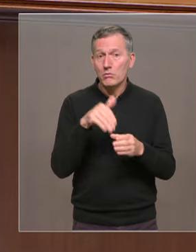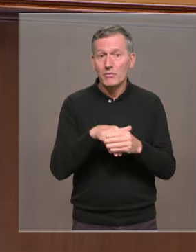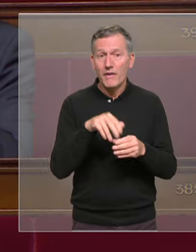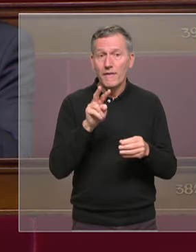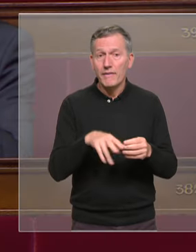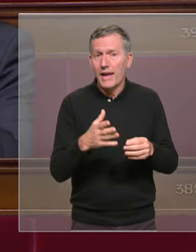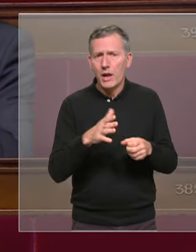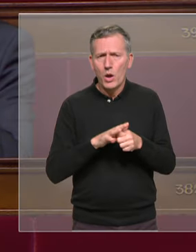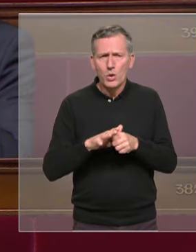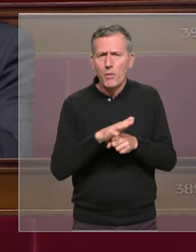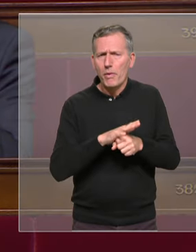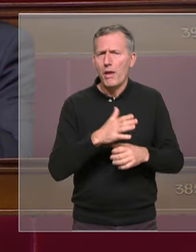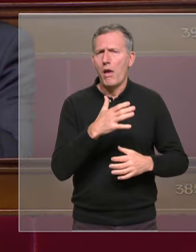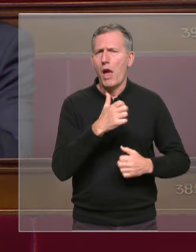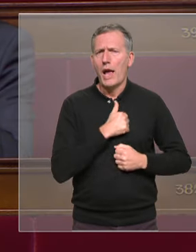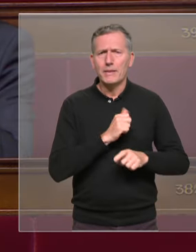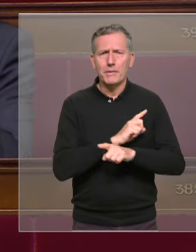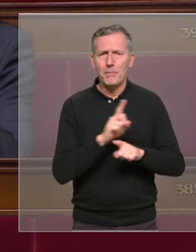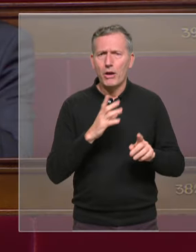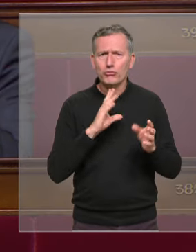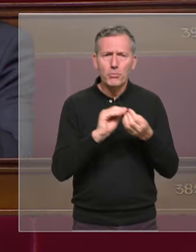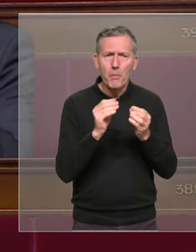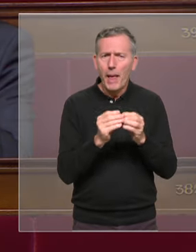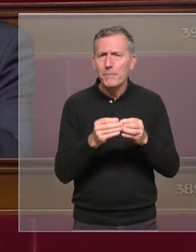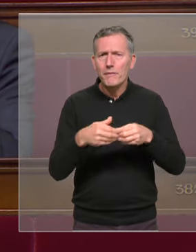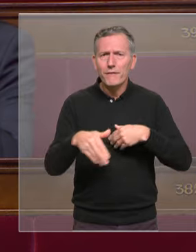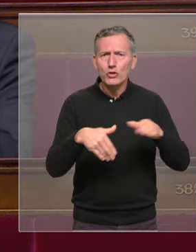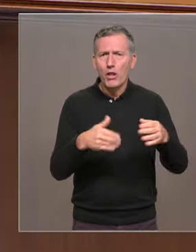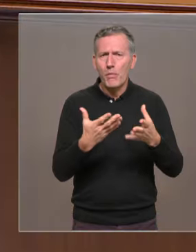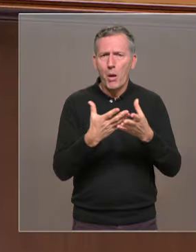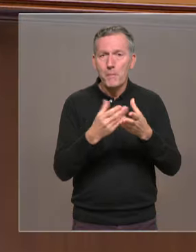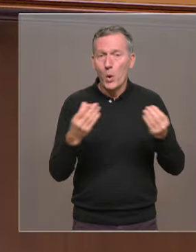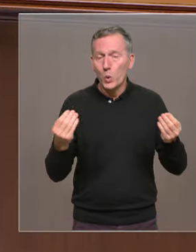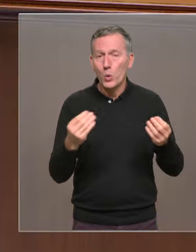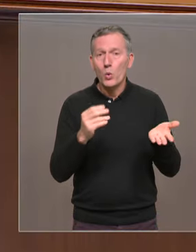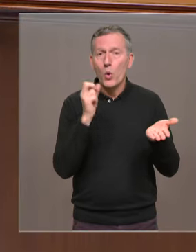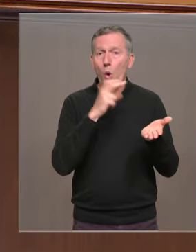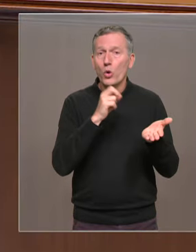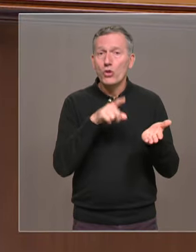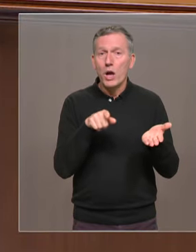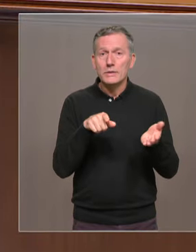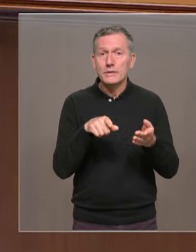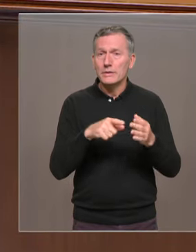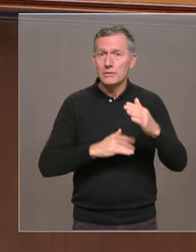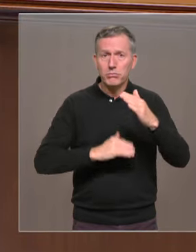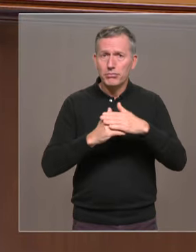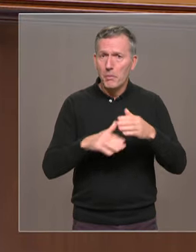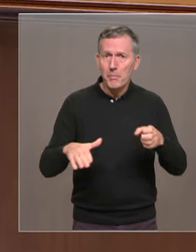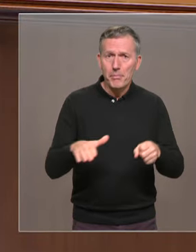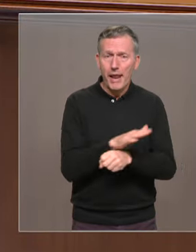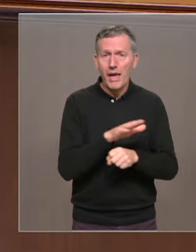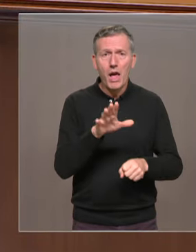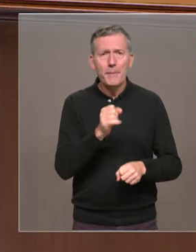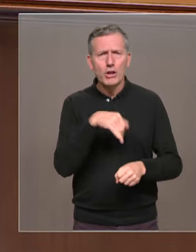à proprement parler totalement inacceptable, avec des dysfonctionnements qui sont nombreux. D'abord, des urgences psychiatriques saturées, une prise en